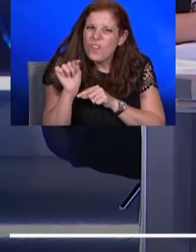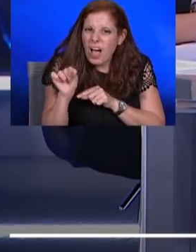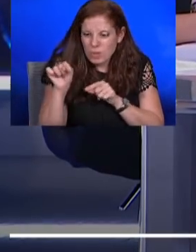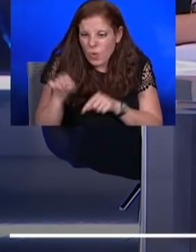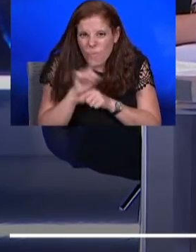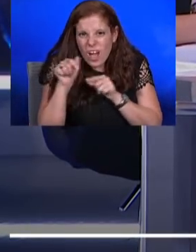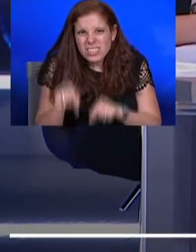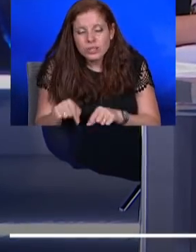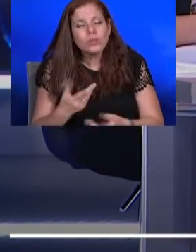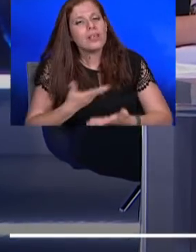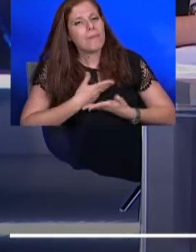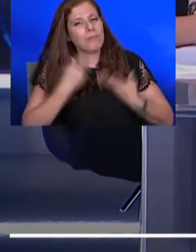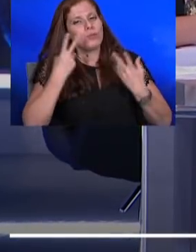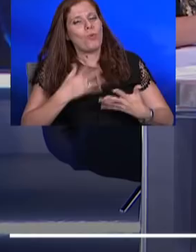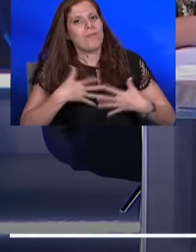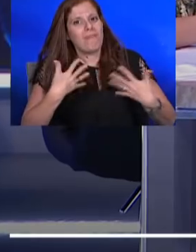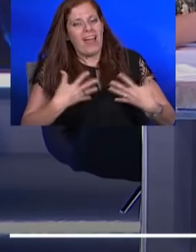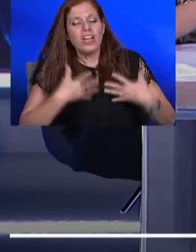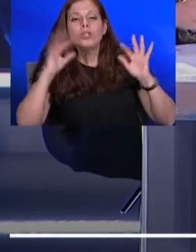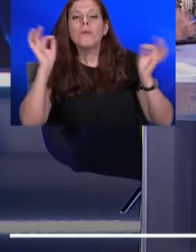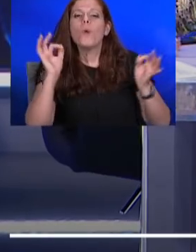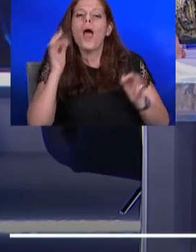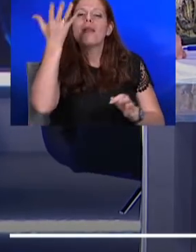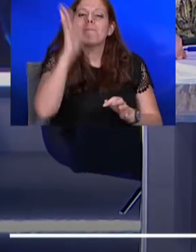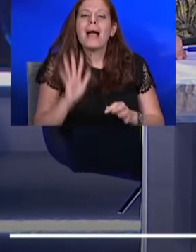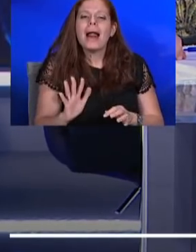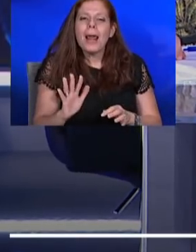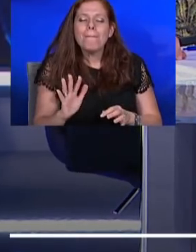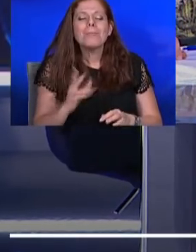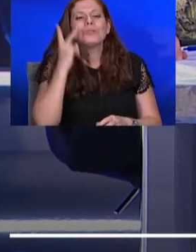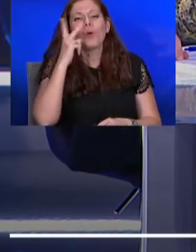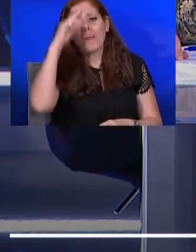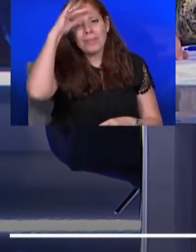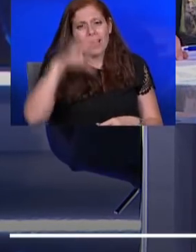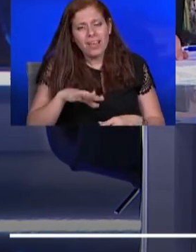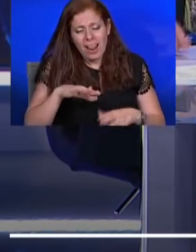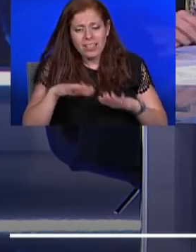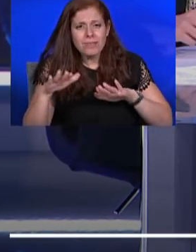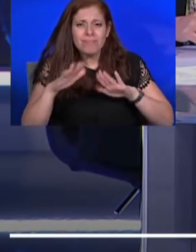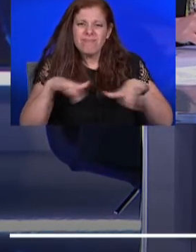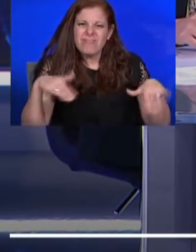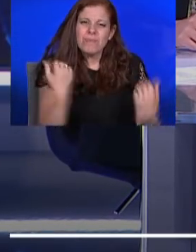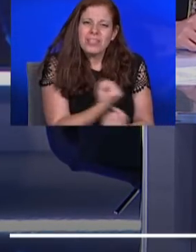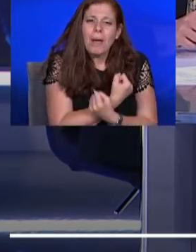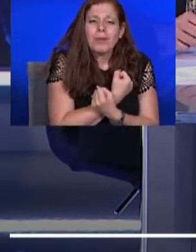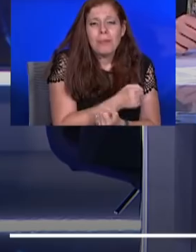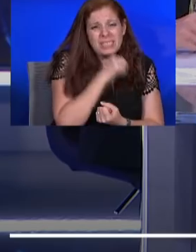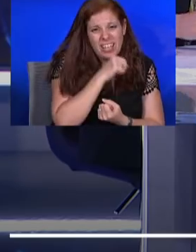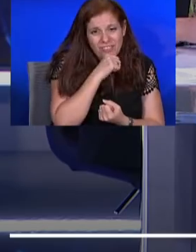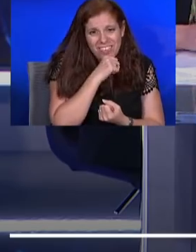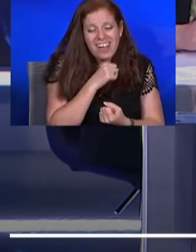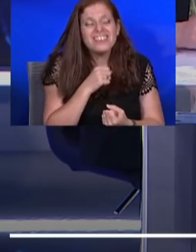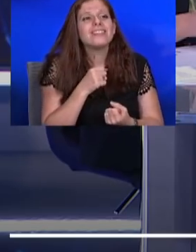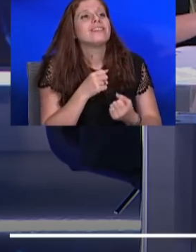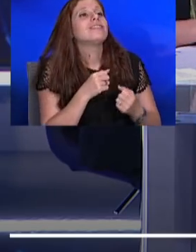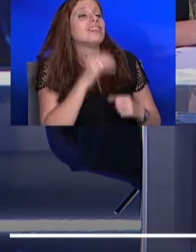במיוחד בקליפ שרואים את הילד מתחבק, את הילדים מתחבקים עם הסבתא. אז אני אזמין את הצופים שלנו ואת הצופות לחפש את